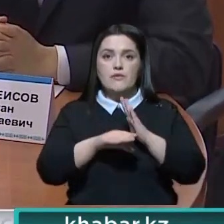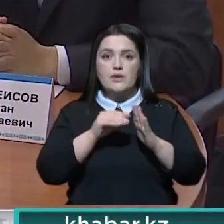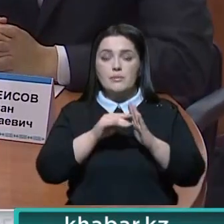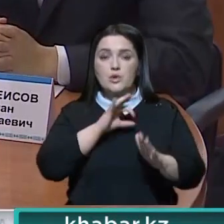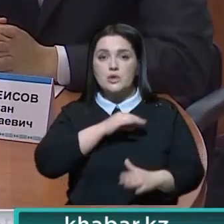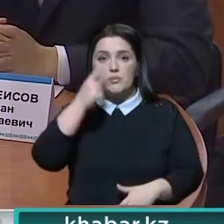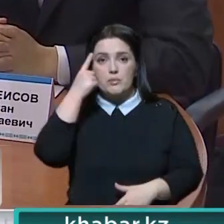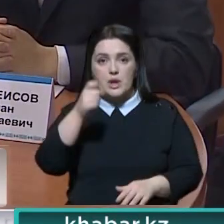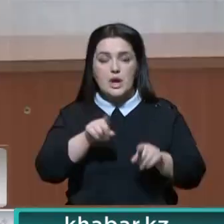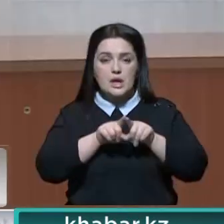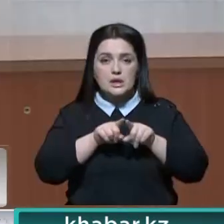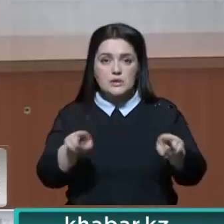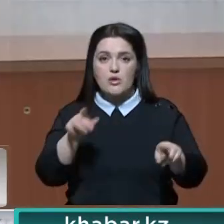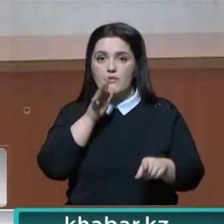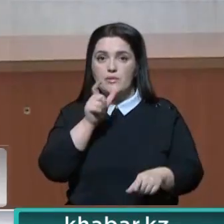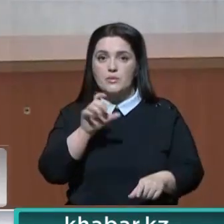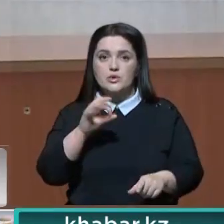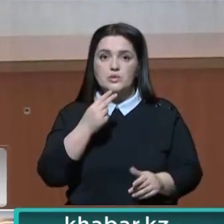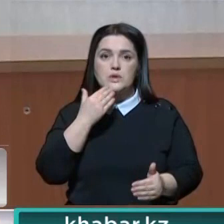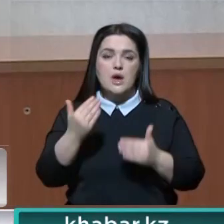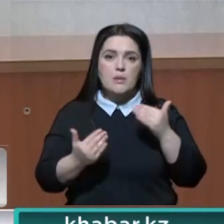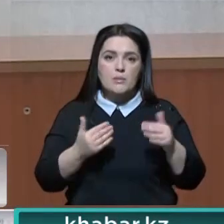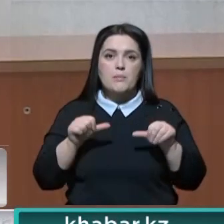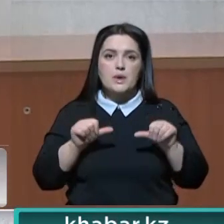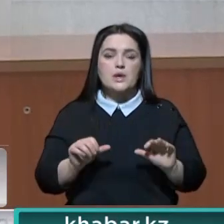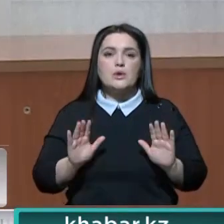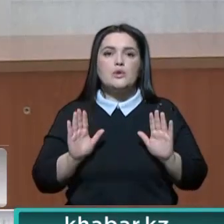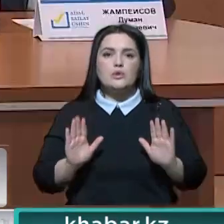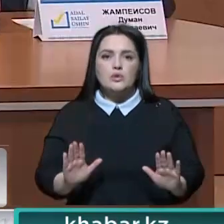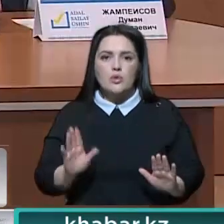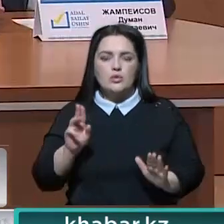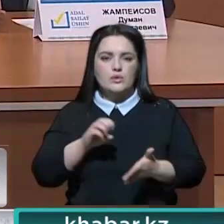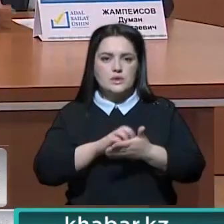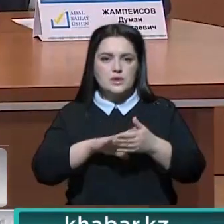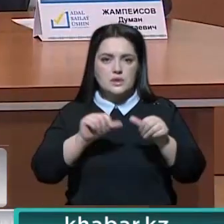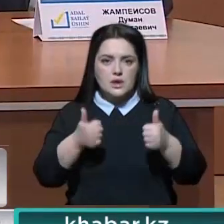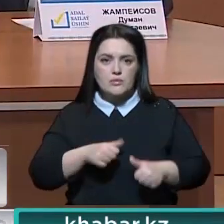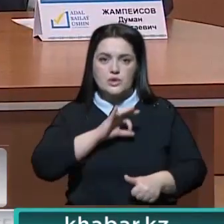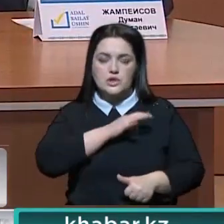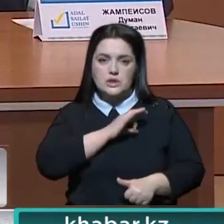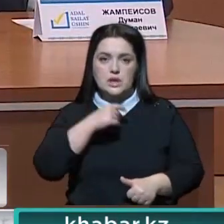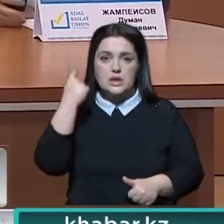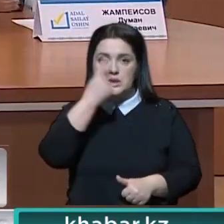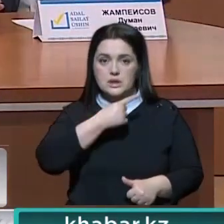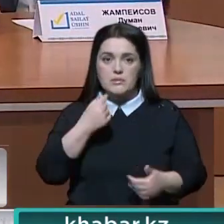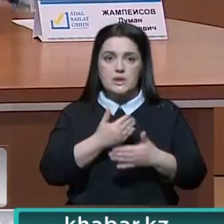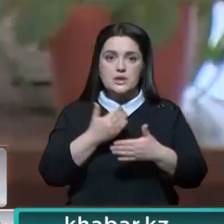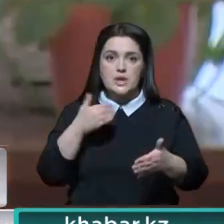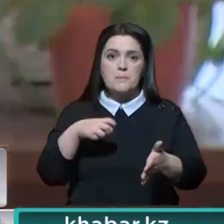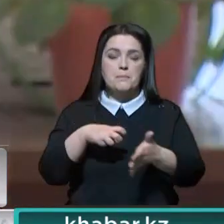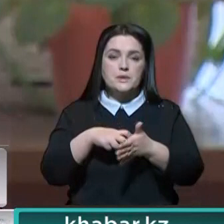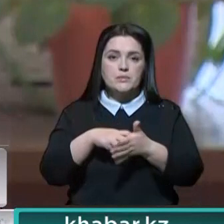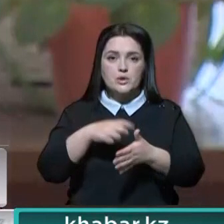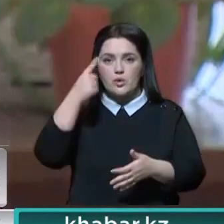выборы. Юристы напомнили, в агитационный период соцопросы вправе проводить лишь зарегистрированные юридические лица,